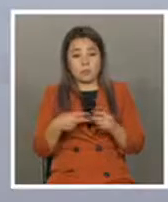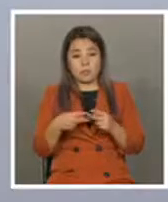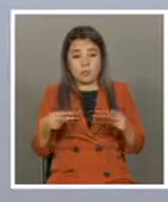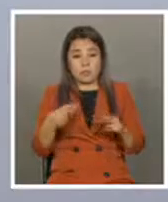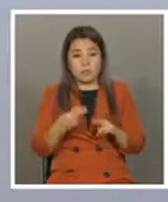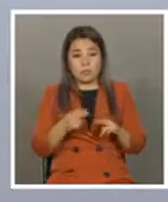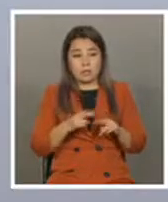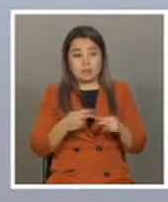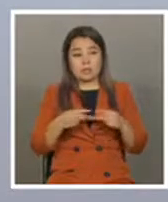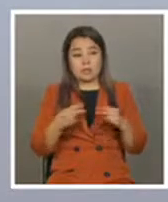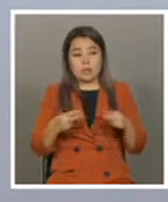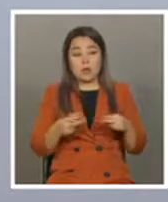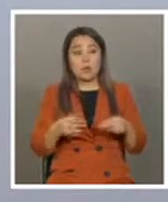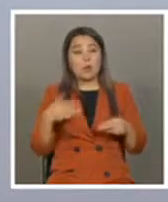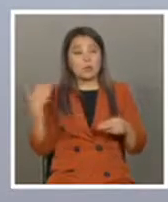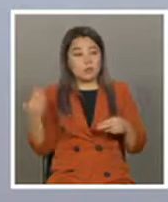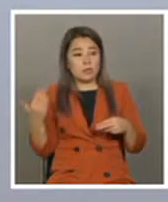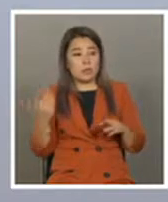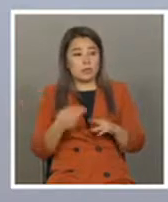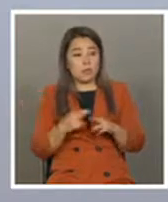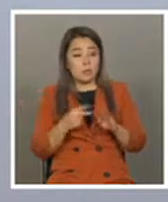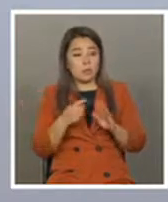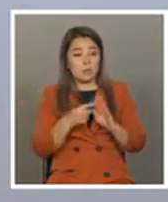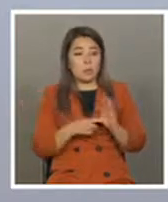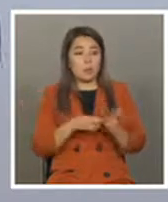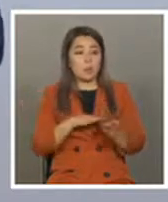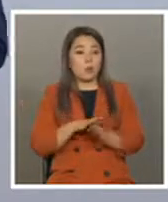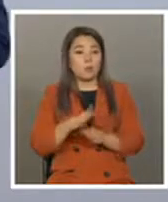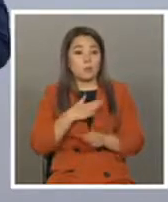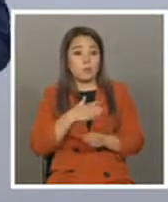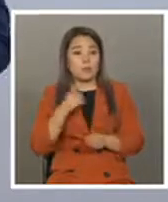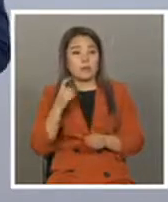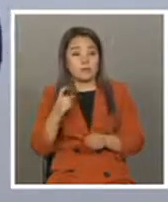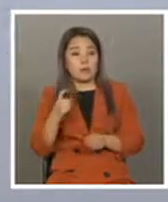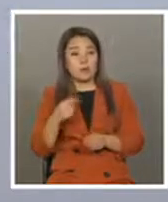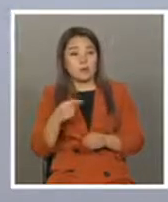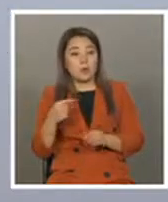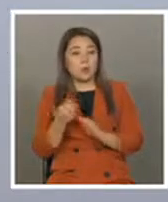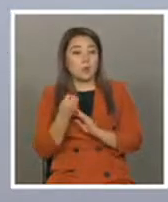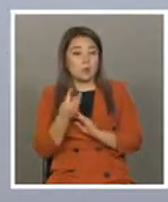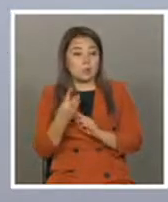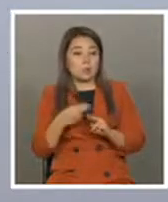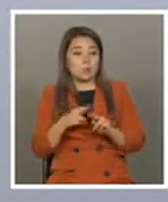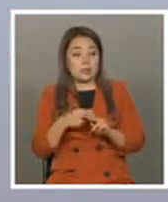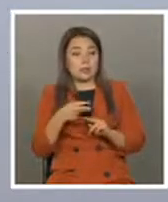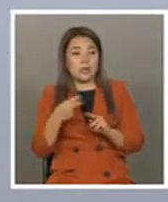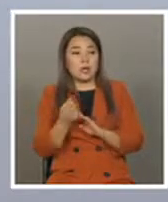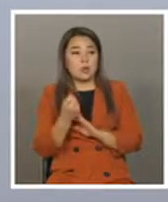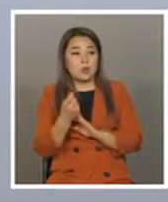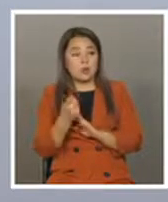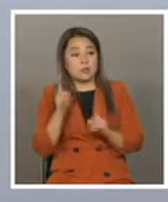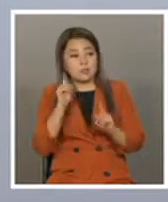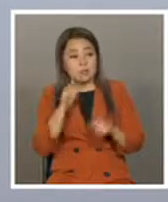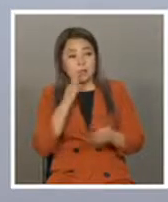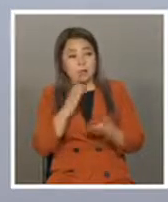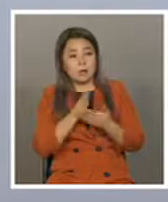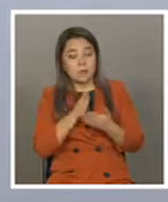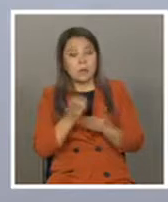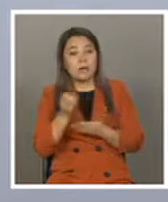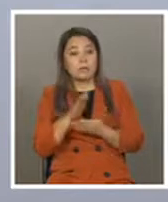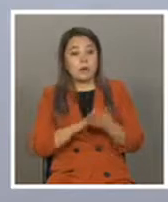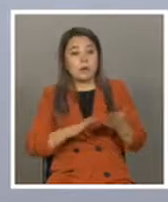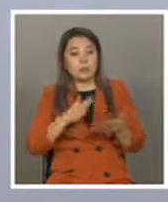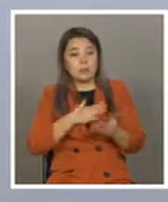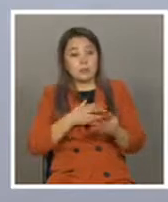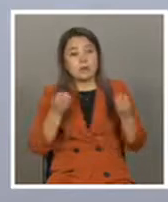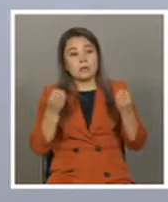жерде теңдеудің оң жағындағы бөлінділіні орындап біз x минус 13 11-ге тең болатынын байқаймыз. Әрі қарай бізде